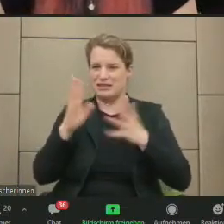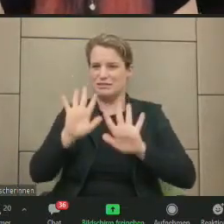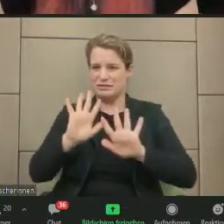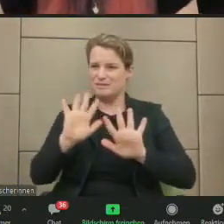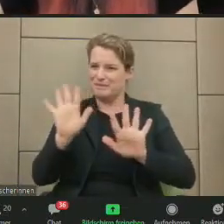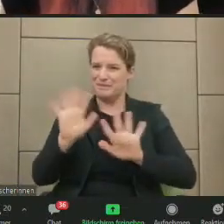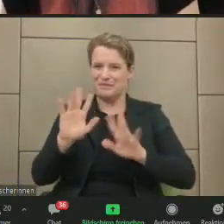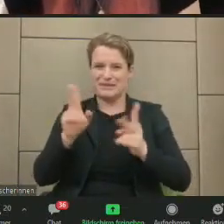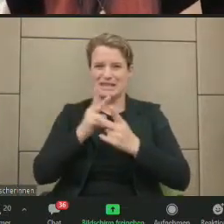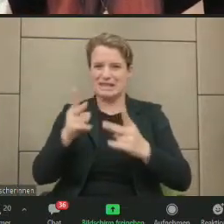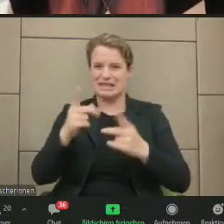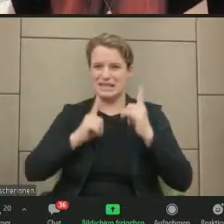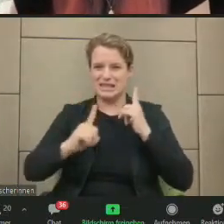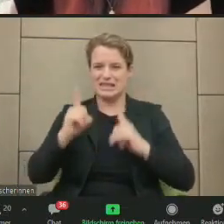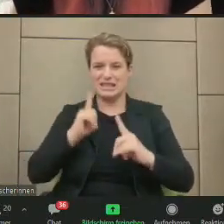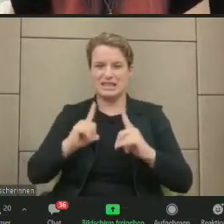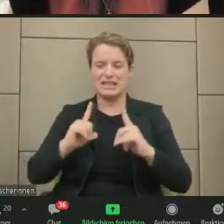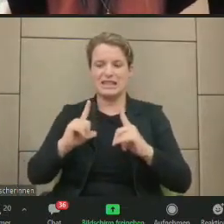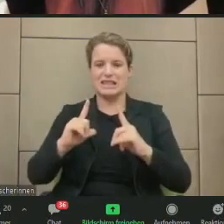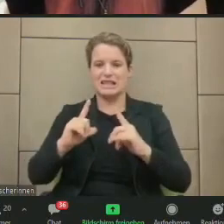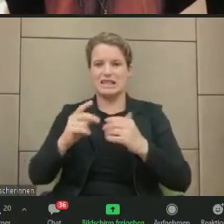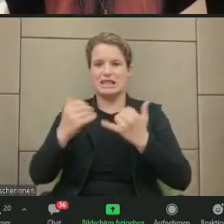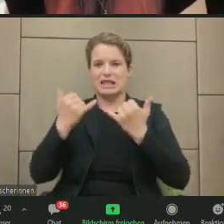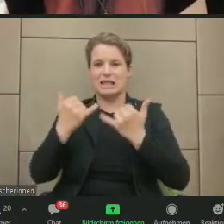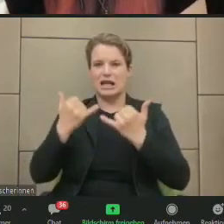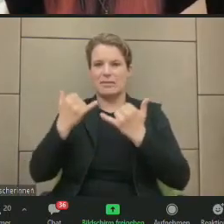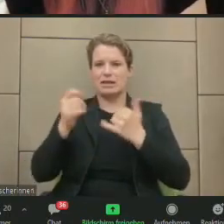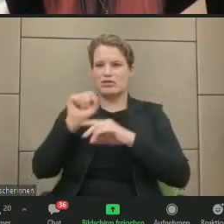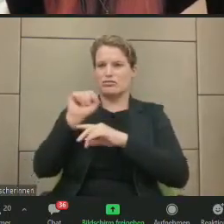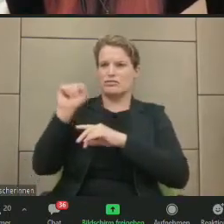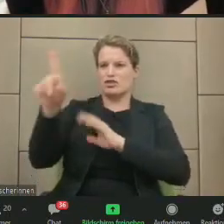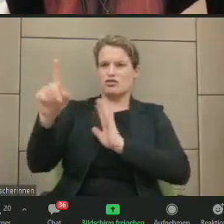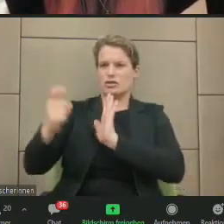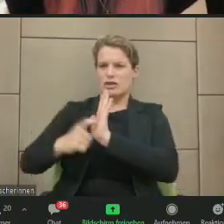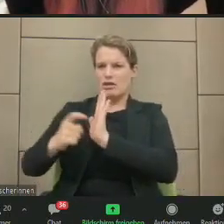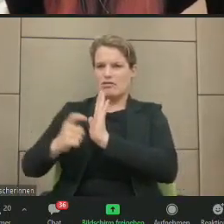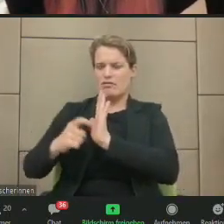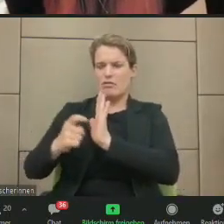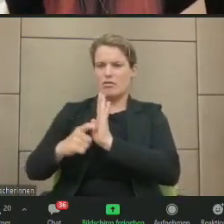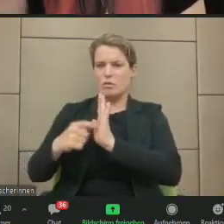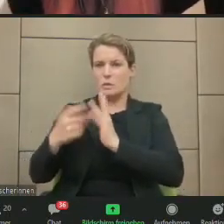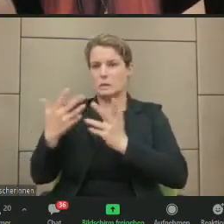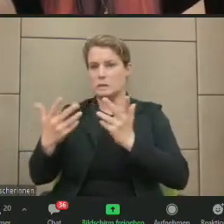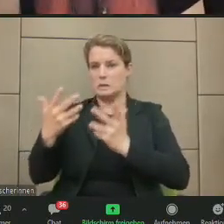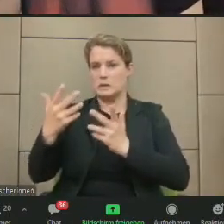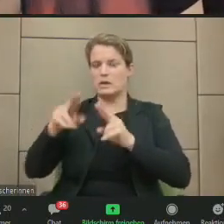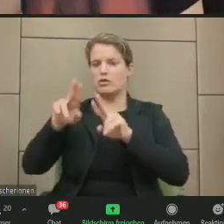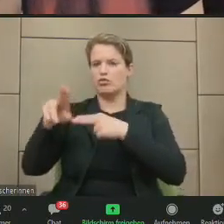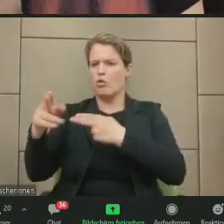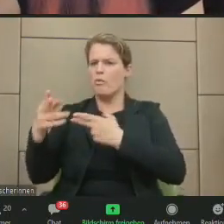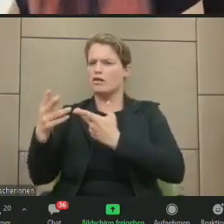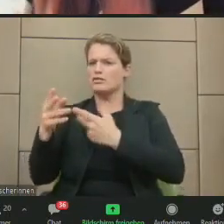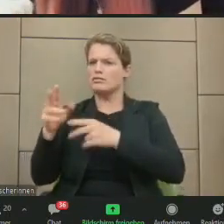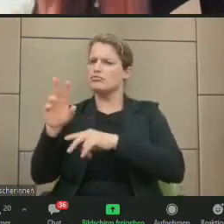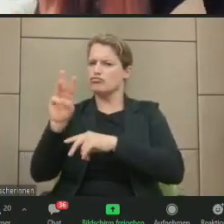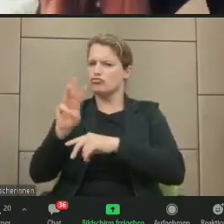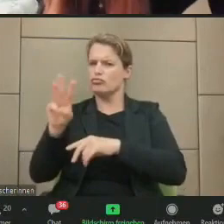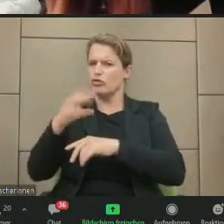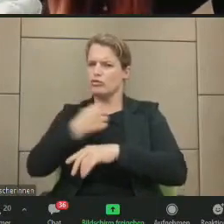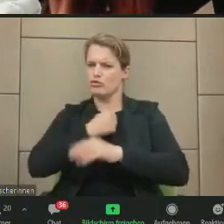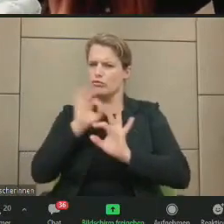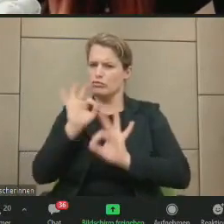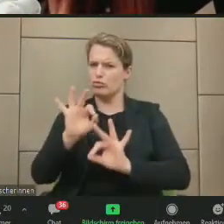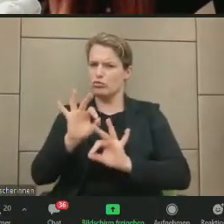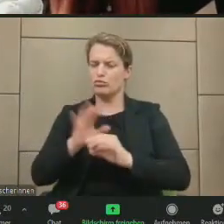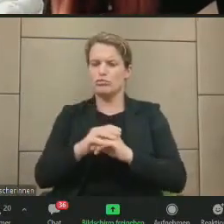Okay. Ich habe ihm aber schon die Anforderung geschickt. Normalerweise ist der Wolfgang da relativ schnell dann.